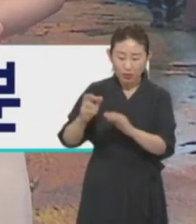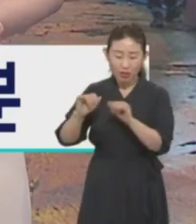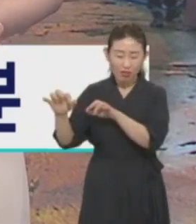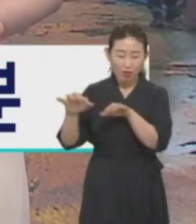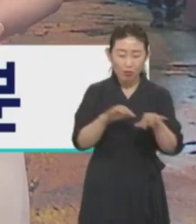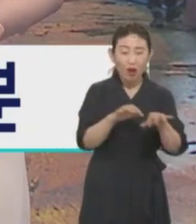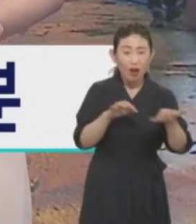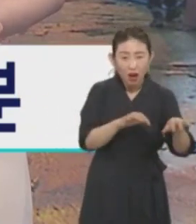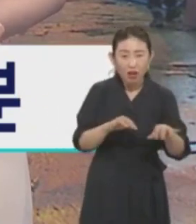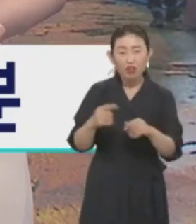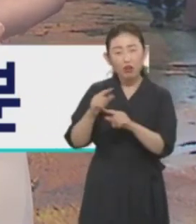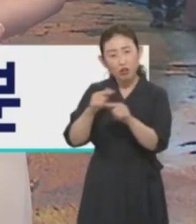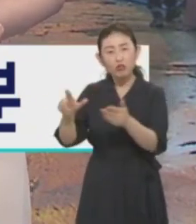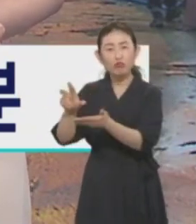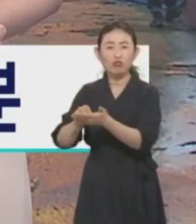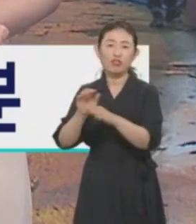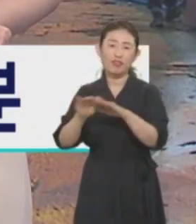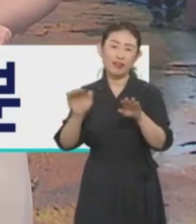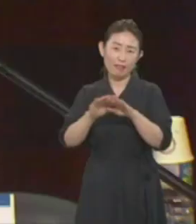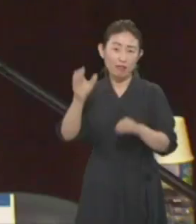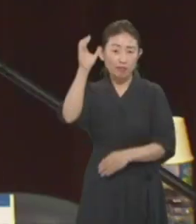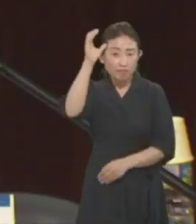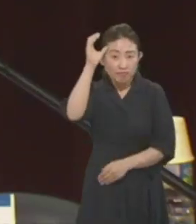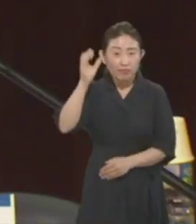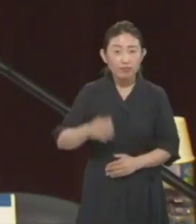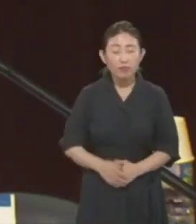커지고 있습니다. 장석영 기자입니다.